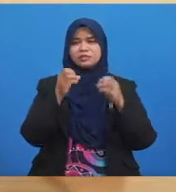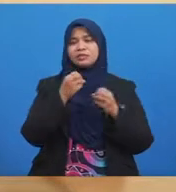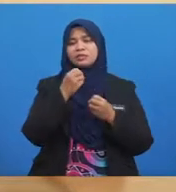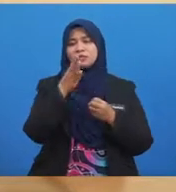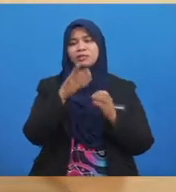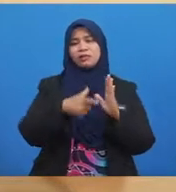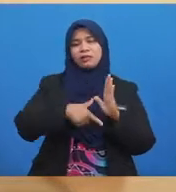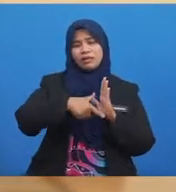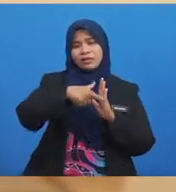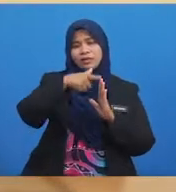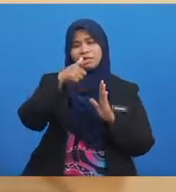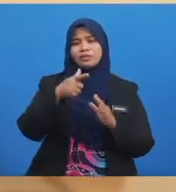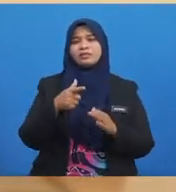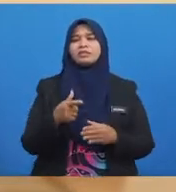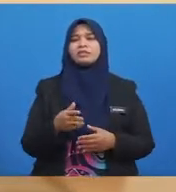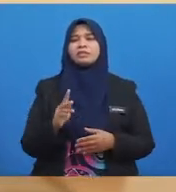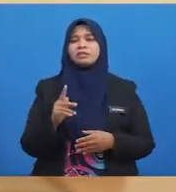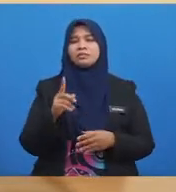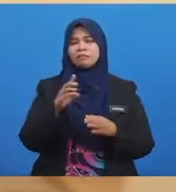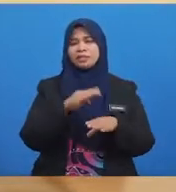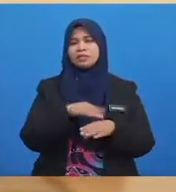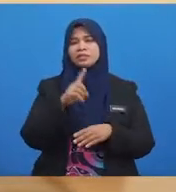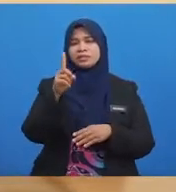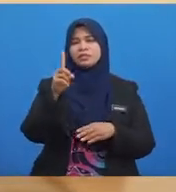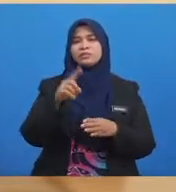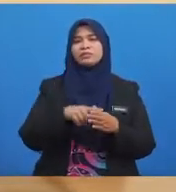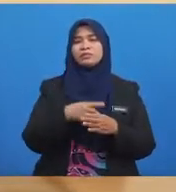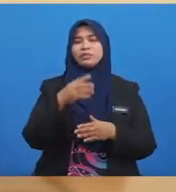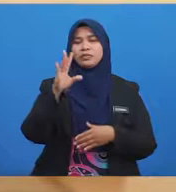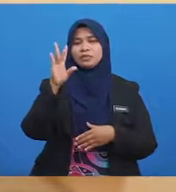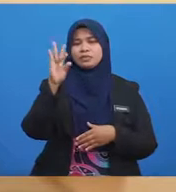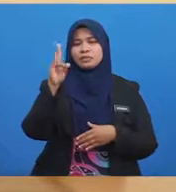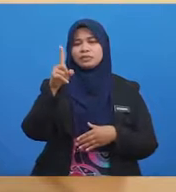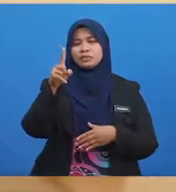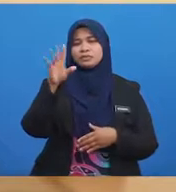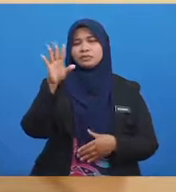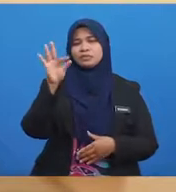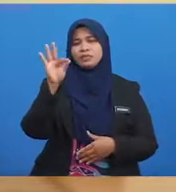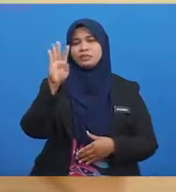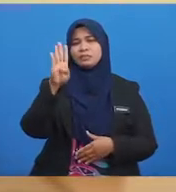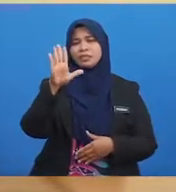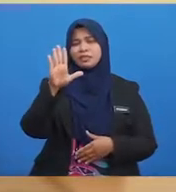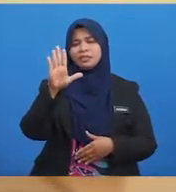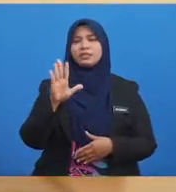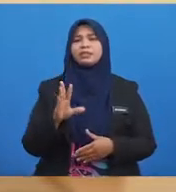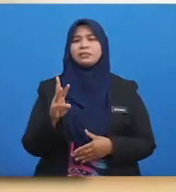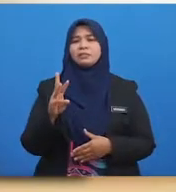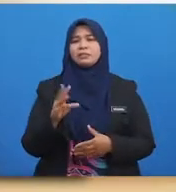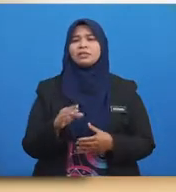lebih lanjut, mari kita lihat terlebih dahulu struktur hierarki pemerintahan keluarga